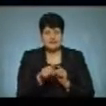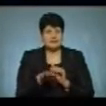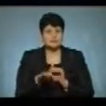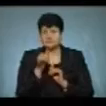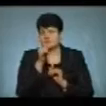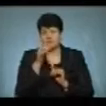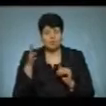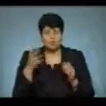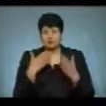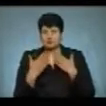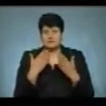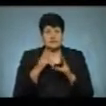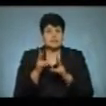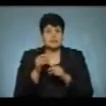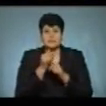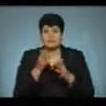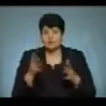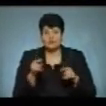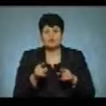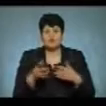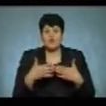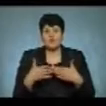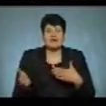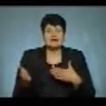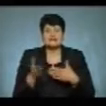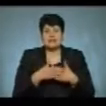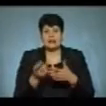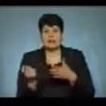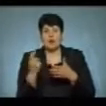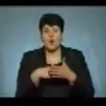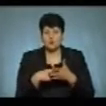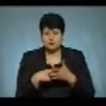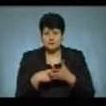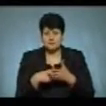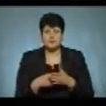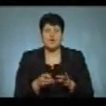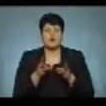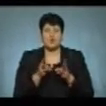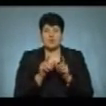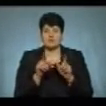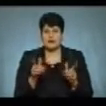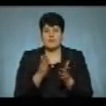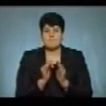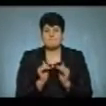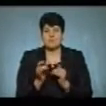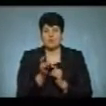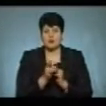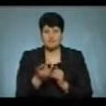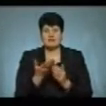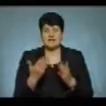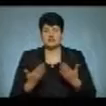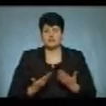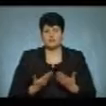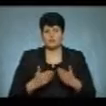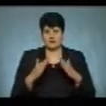можемо, поспілкуватися ні з ким не можемо, тому що ворота закриті на колодку. Котельня знаходиться у мікрорайоні, де житлові